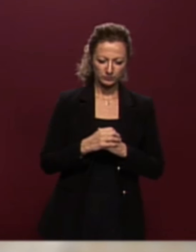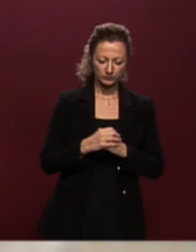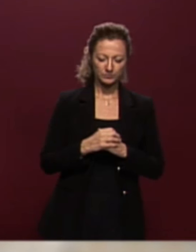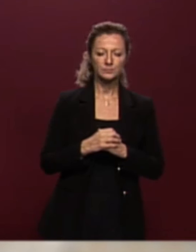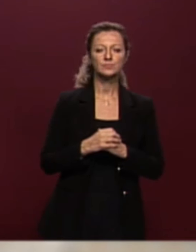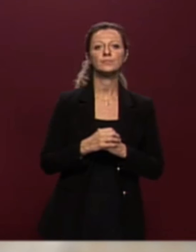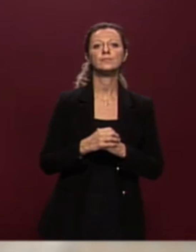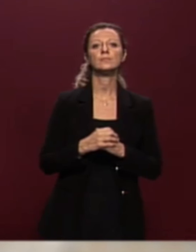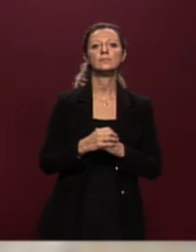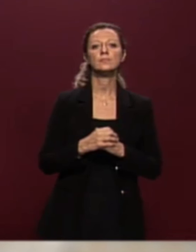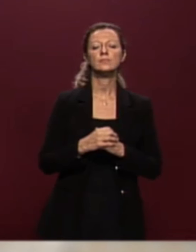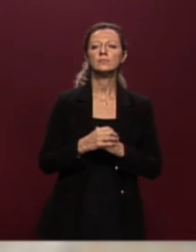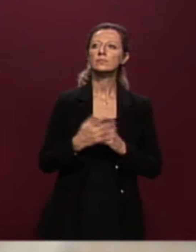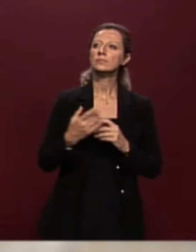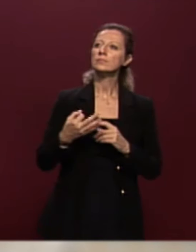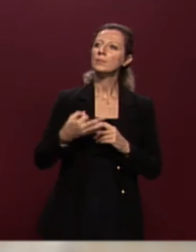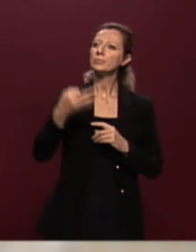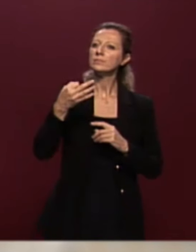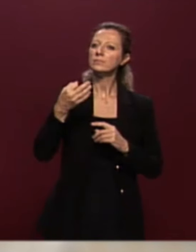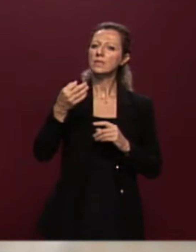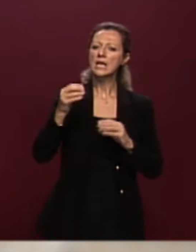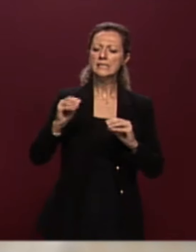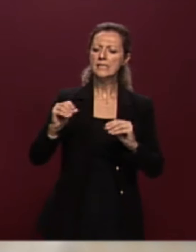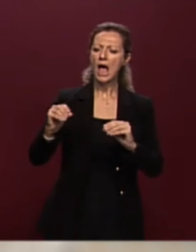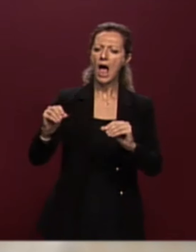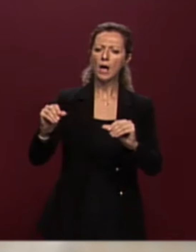Era come sabbia.